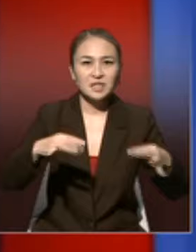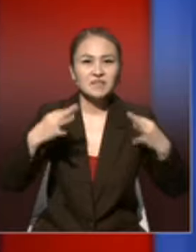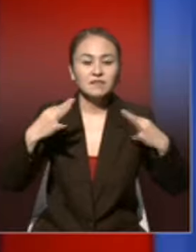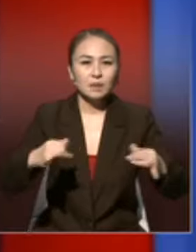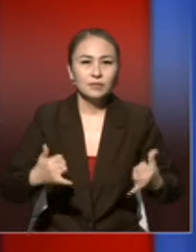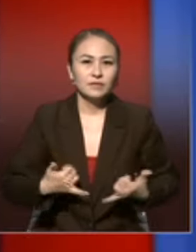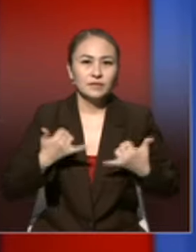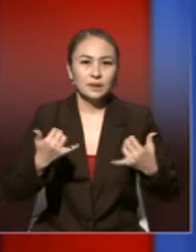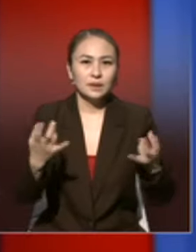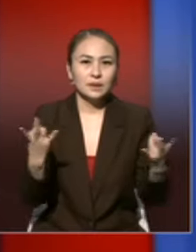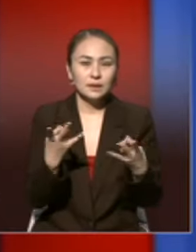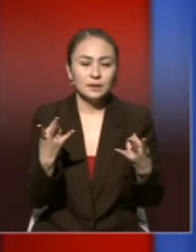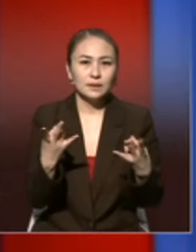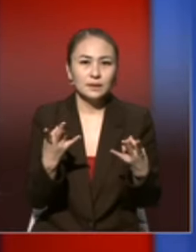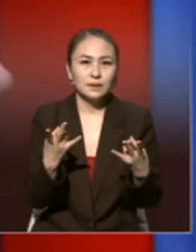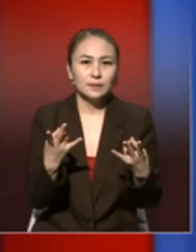керек.